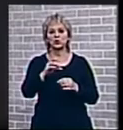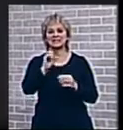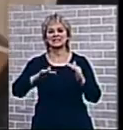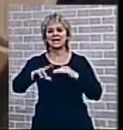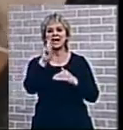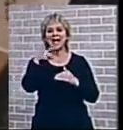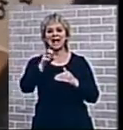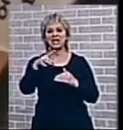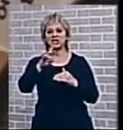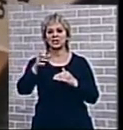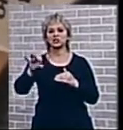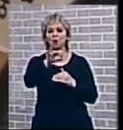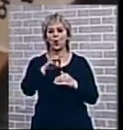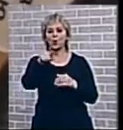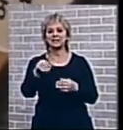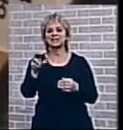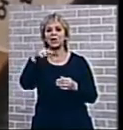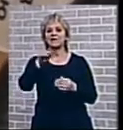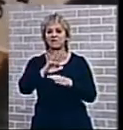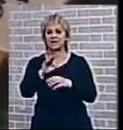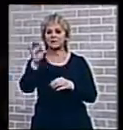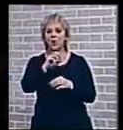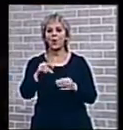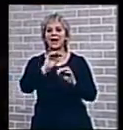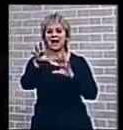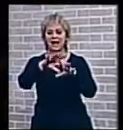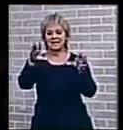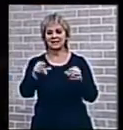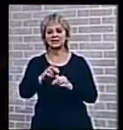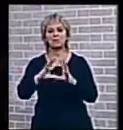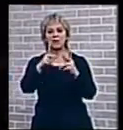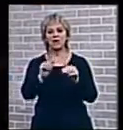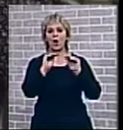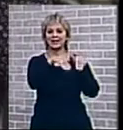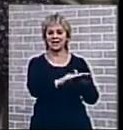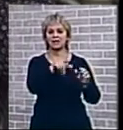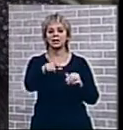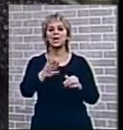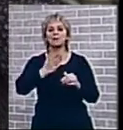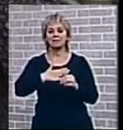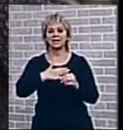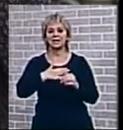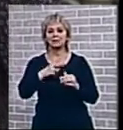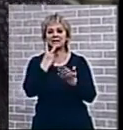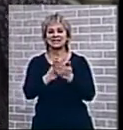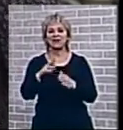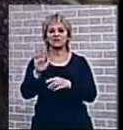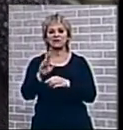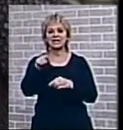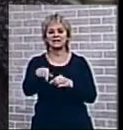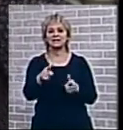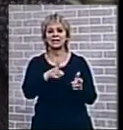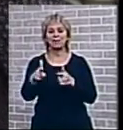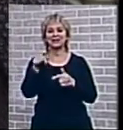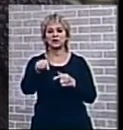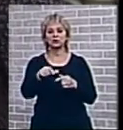– Калининградской области. Документальный фильм о коллекции музея Мирового океана. Мы представили фильм, где